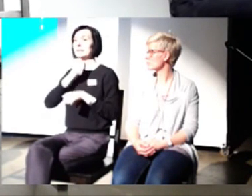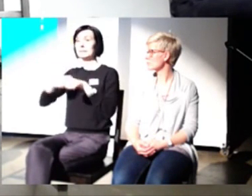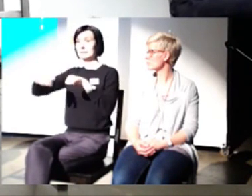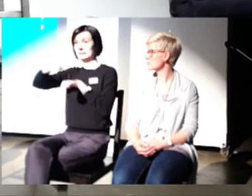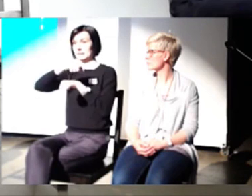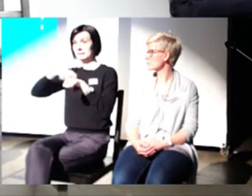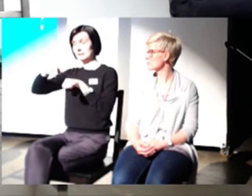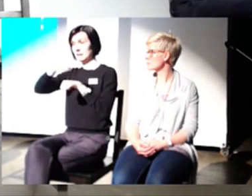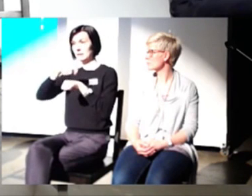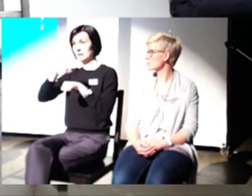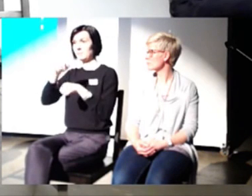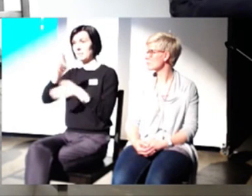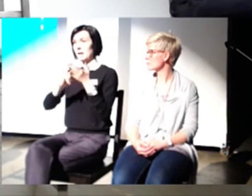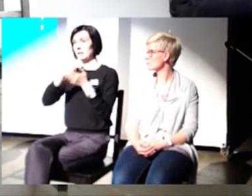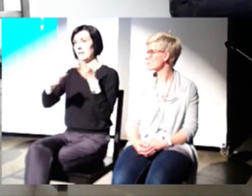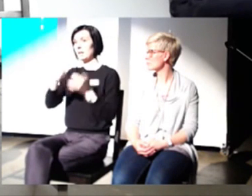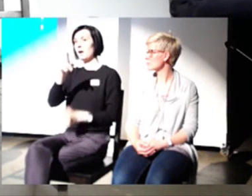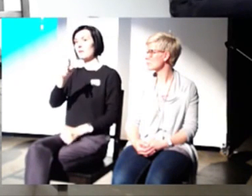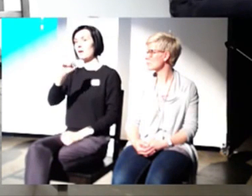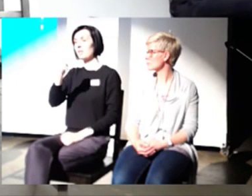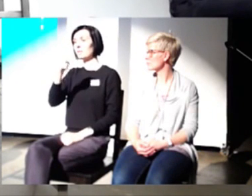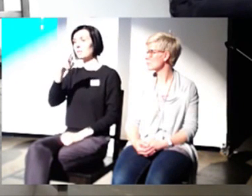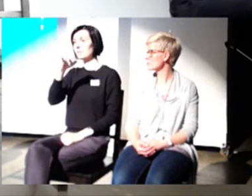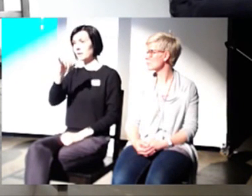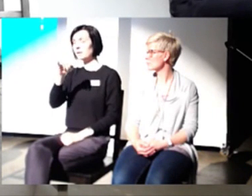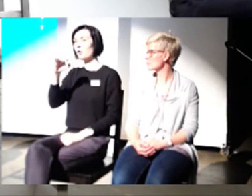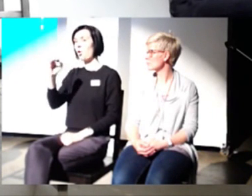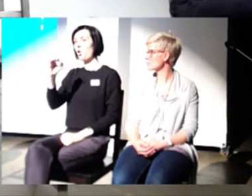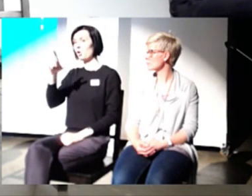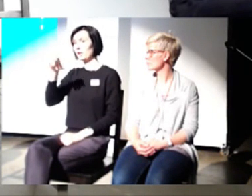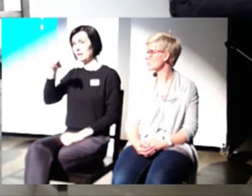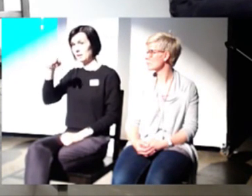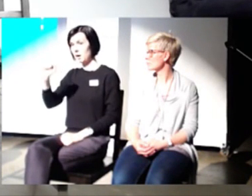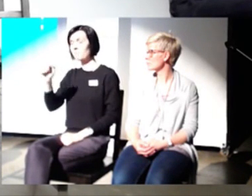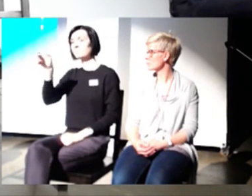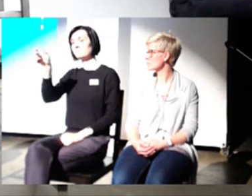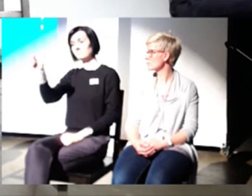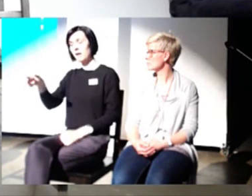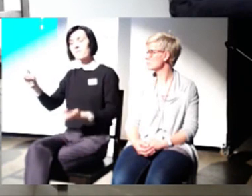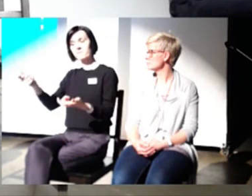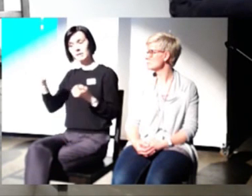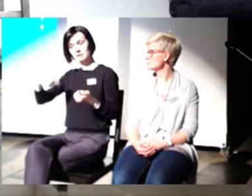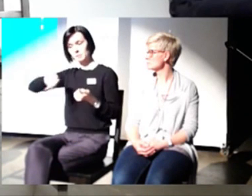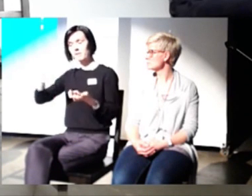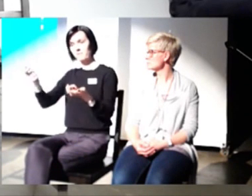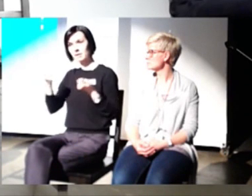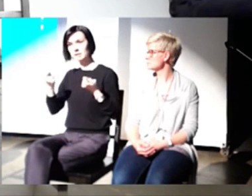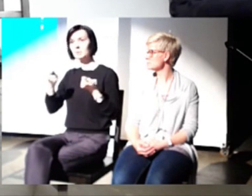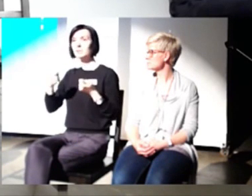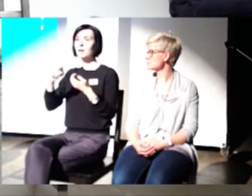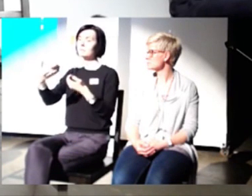Katrin Olina avaa oven ja kertoo, näyttää sen tilan. Ja niitä voisi katsoa nyt vähän sillä